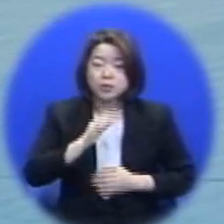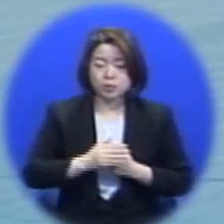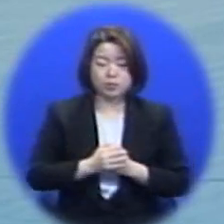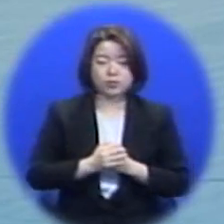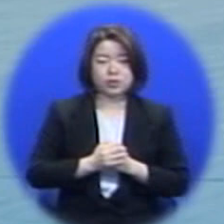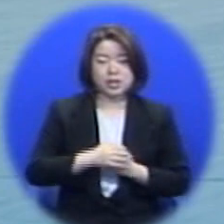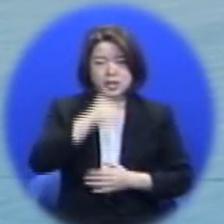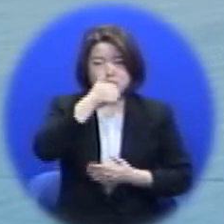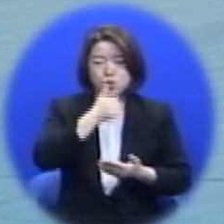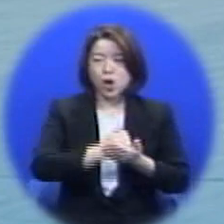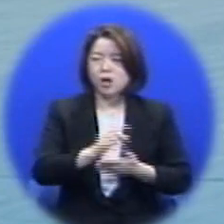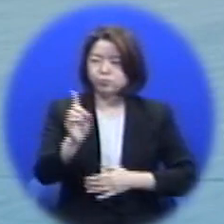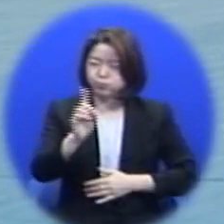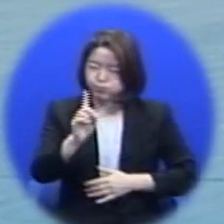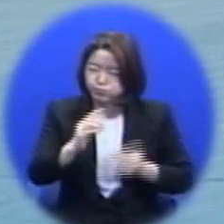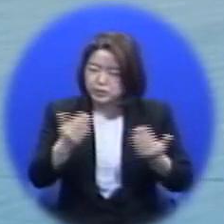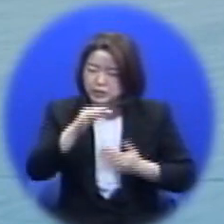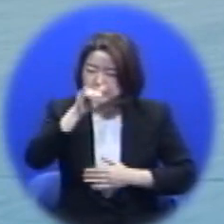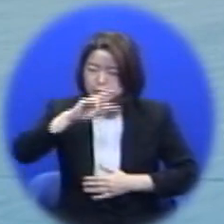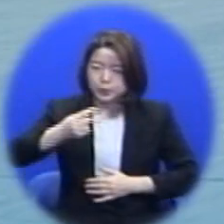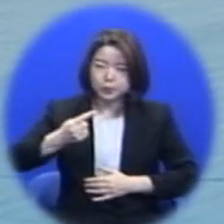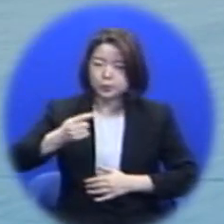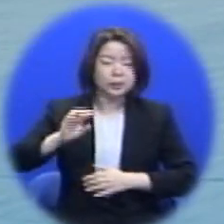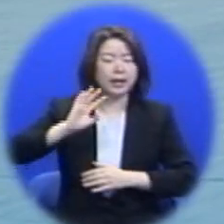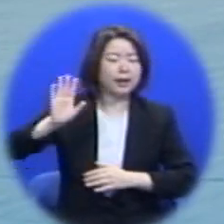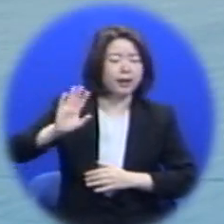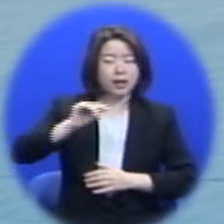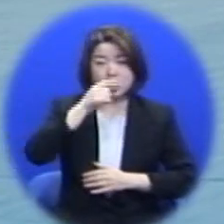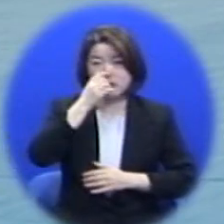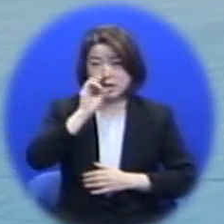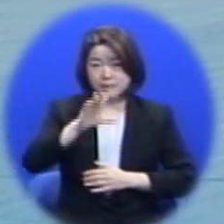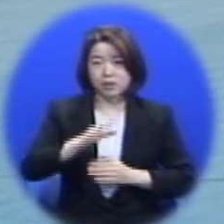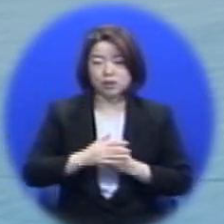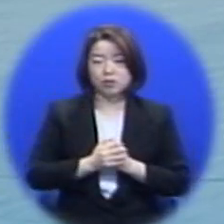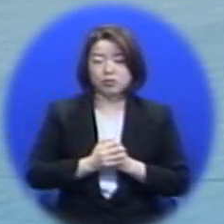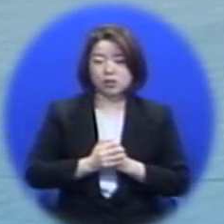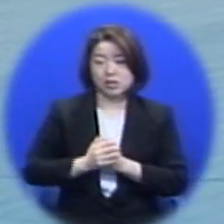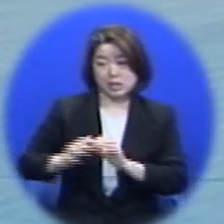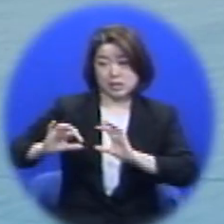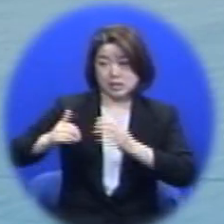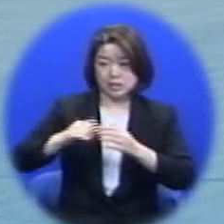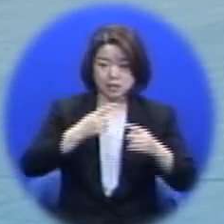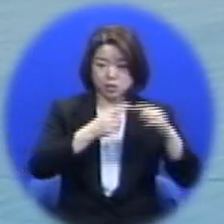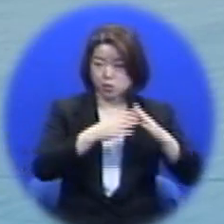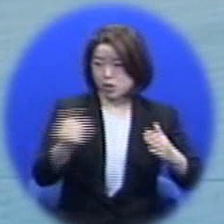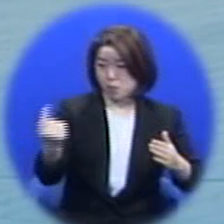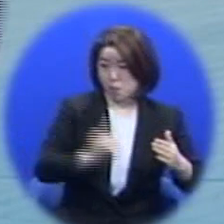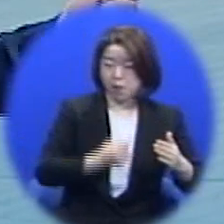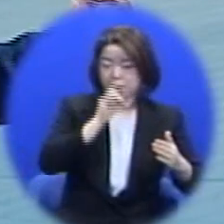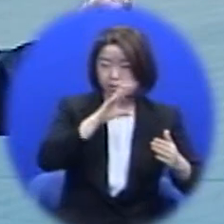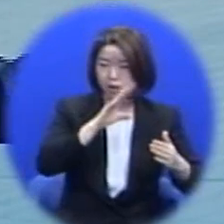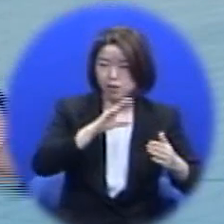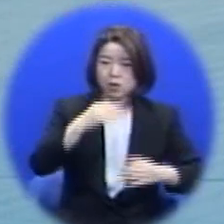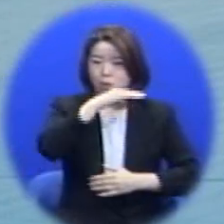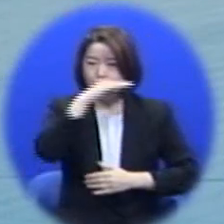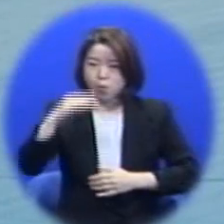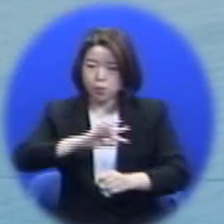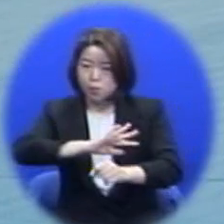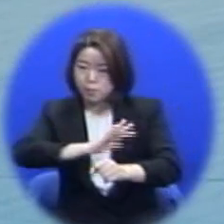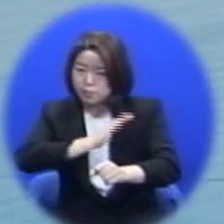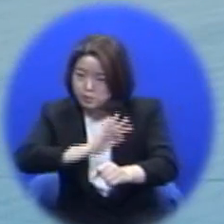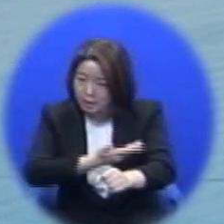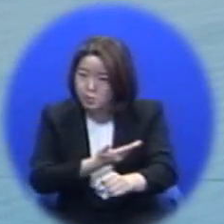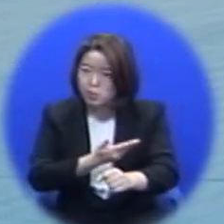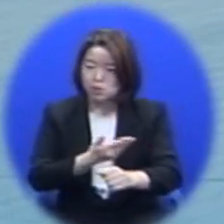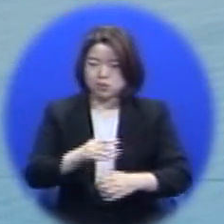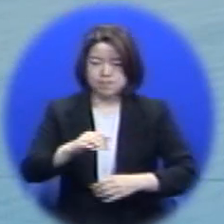죄는 무슨 일이 있어도 다 거둬져야 돼. 세상이 교회 안에 들어오면 안 됩니다. 옳고 그런 것은 분명히 따질 때는 따져야